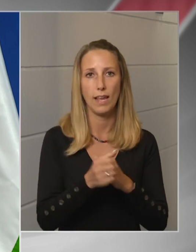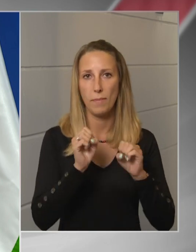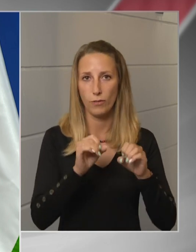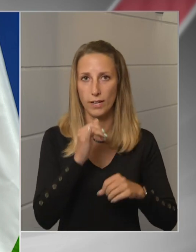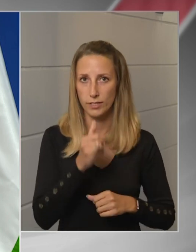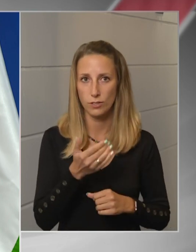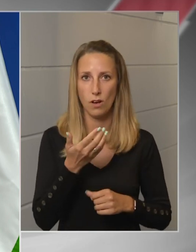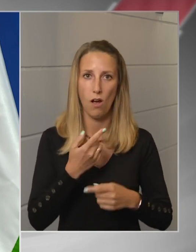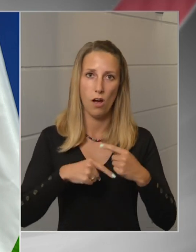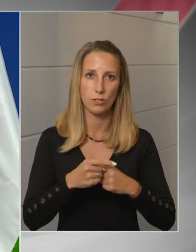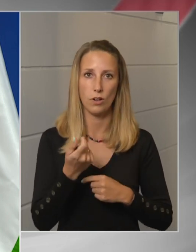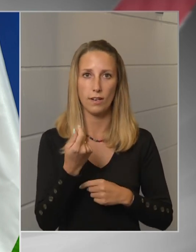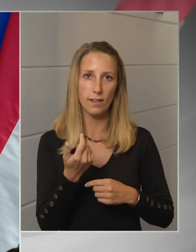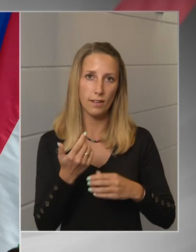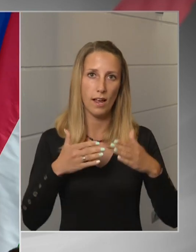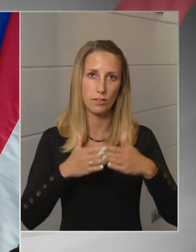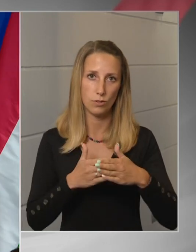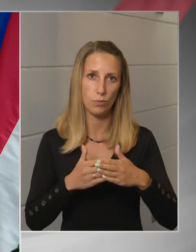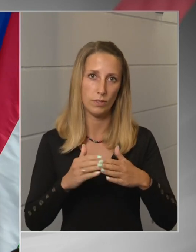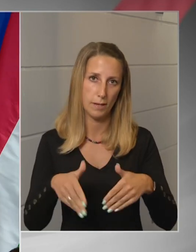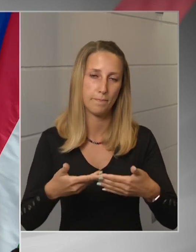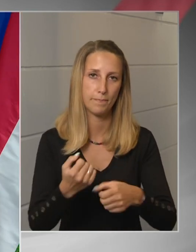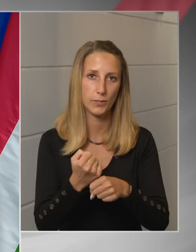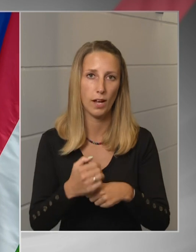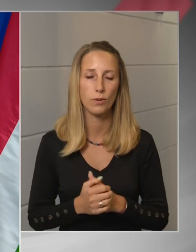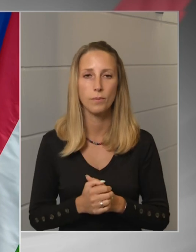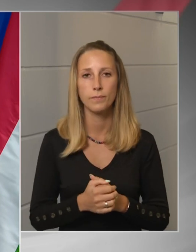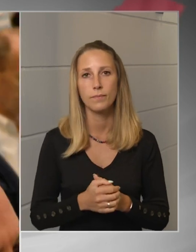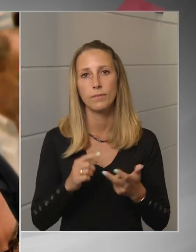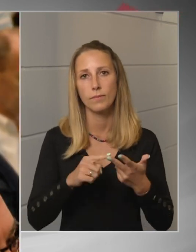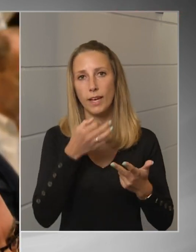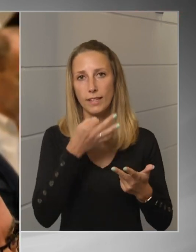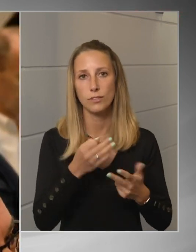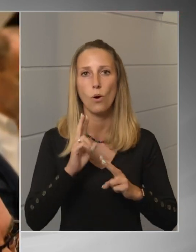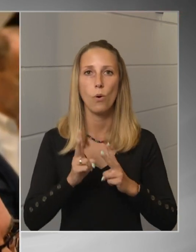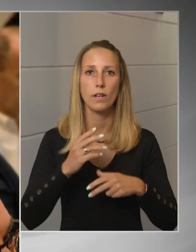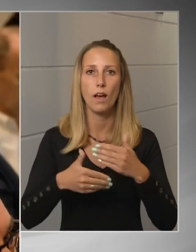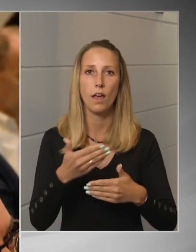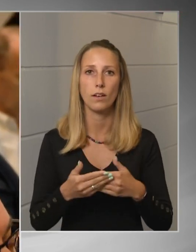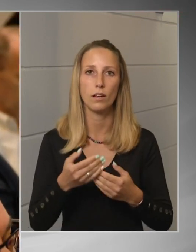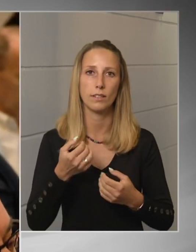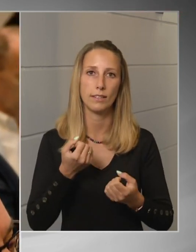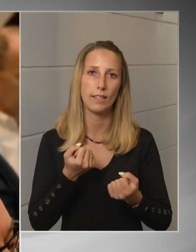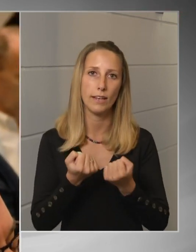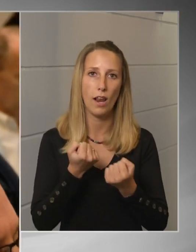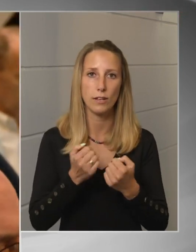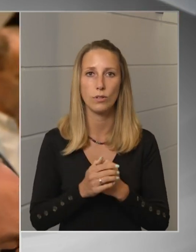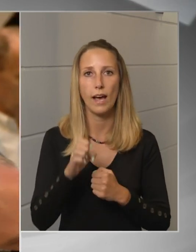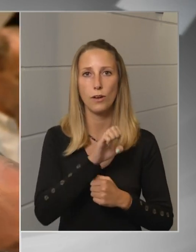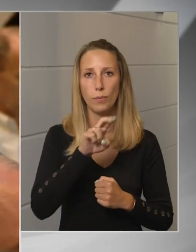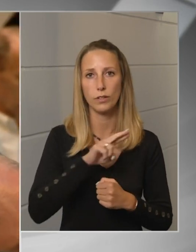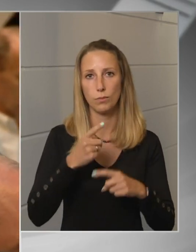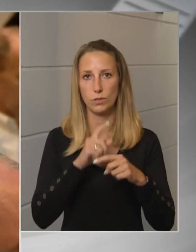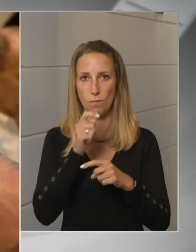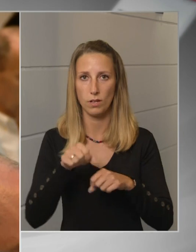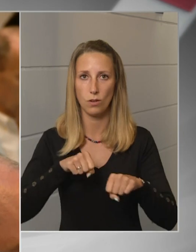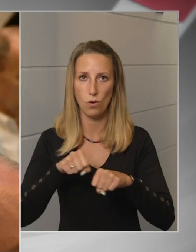nincs, ha csak árstoppot nem érvényesítünk. Még egy olyan kérdésem lenne, hogy hogyan haladnak a tárgyalások az Európai Unió és a magyar kormány között